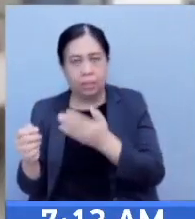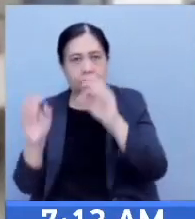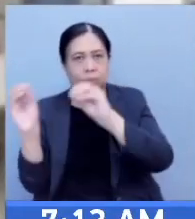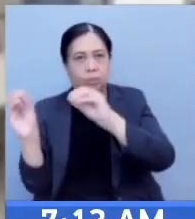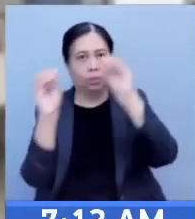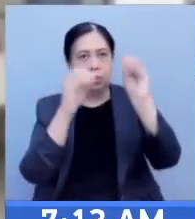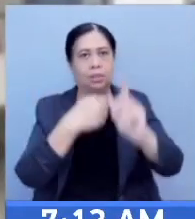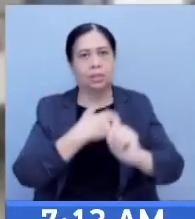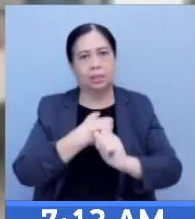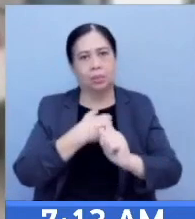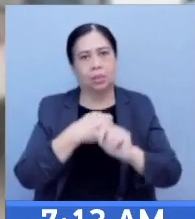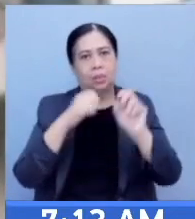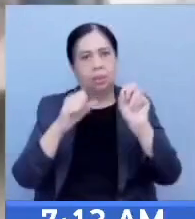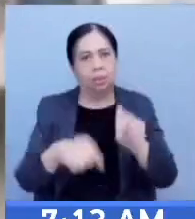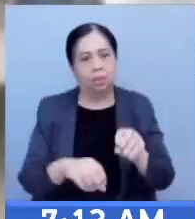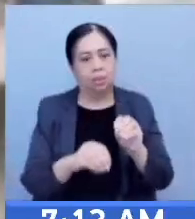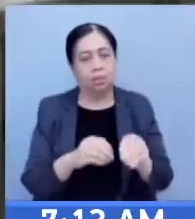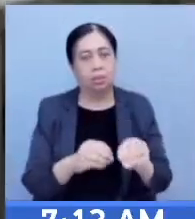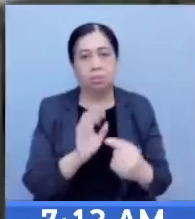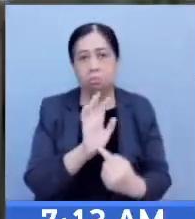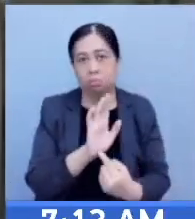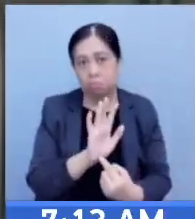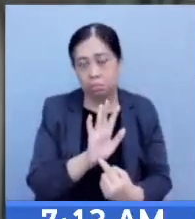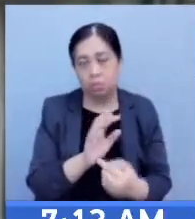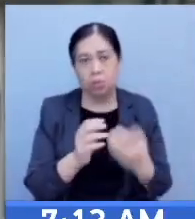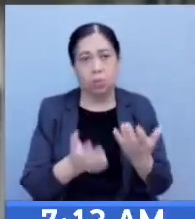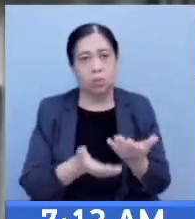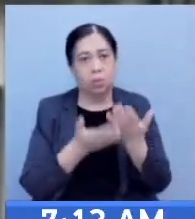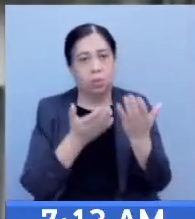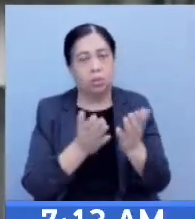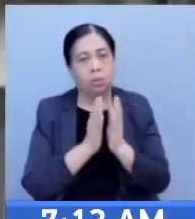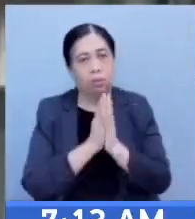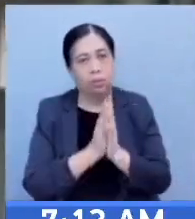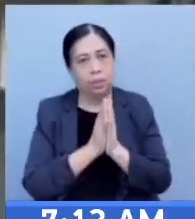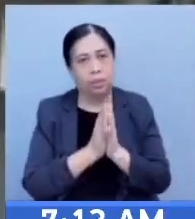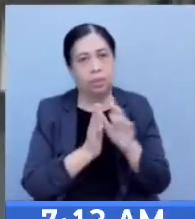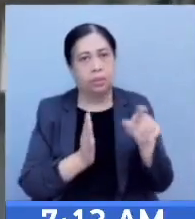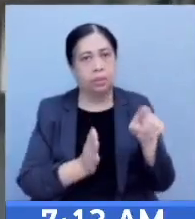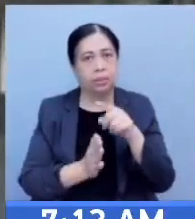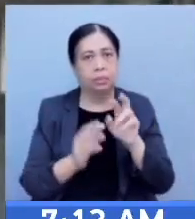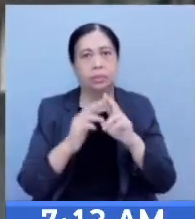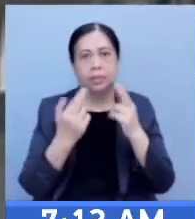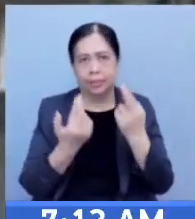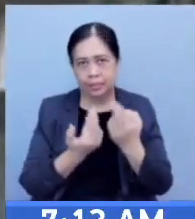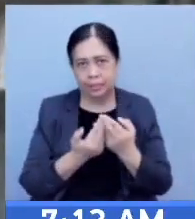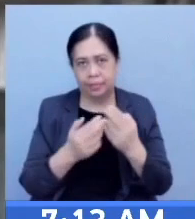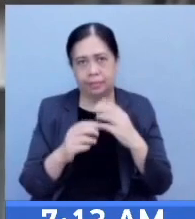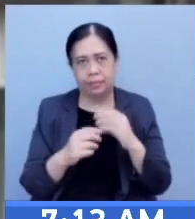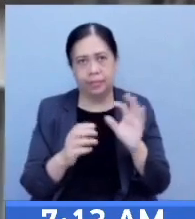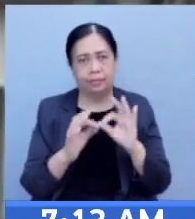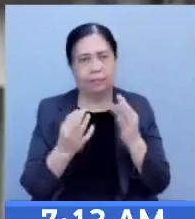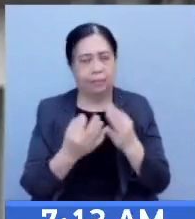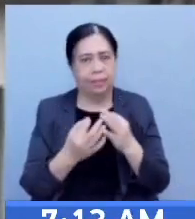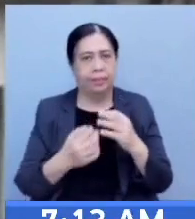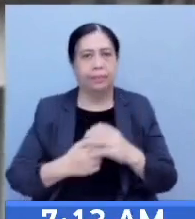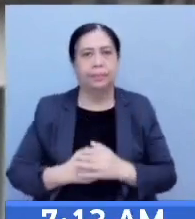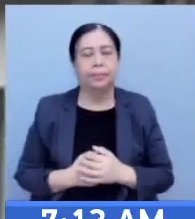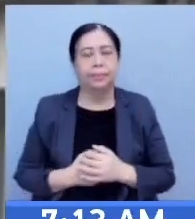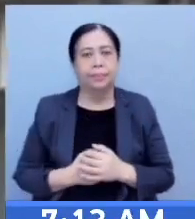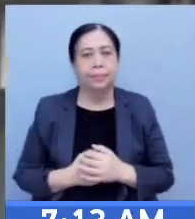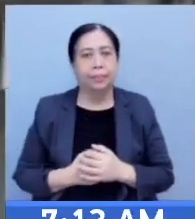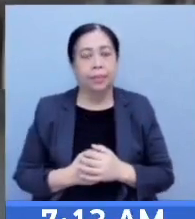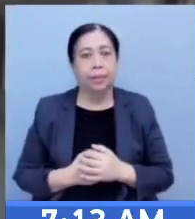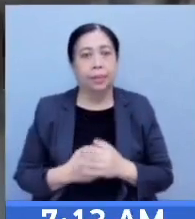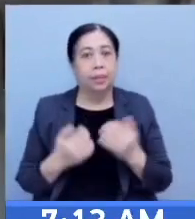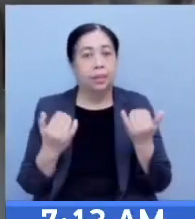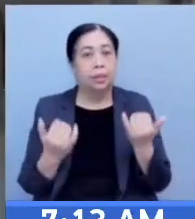pwedeng magtirik ng kandila at mag-alay ng panalangin ang mga kaanak at mahal sa buhay. Maris, sa ngayon ay nagtalaga